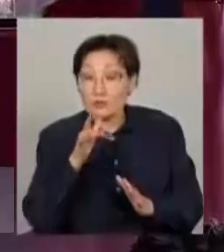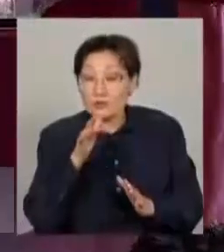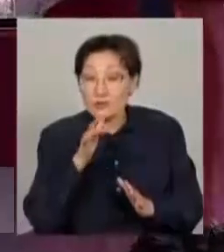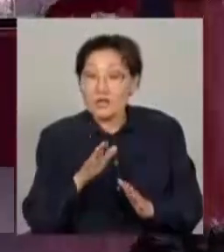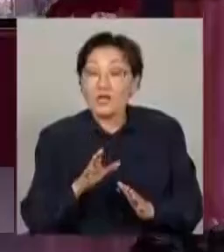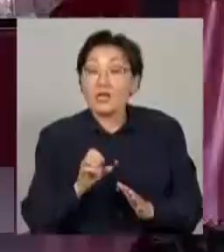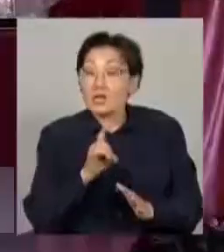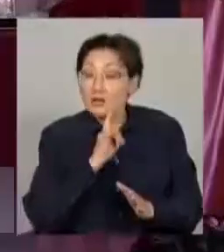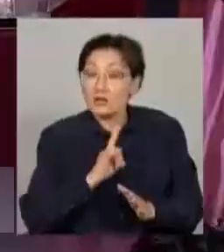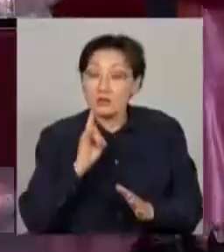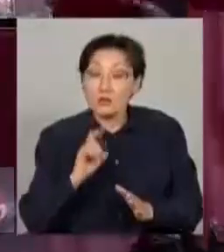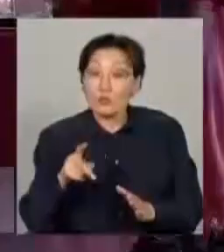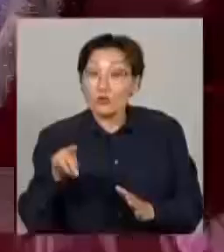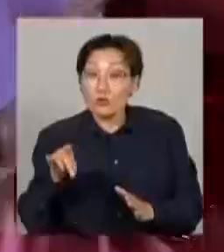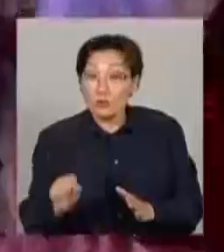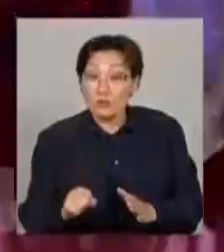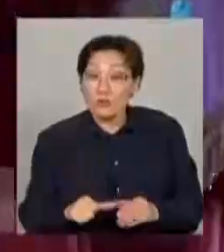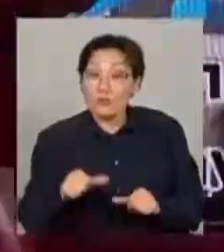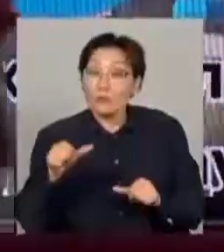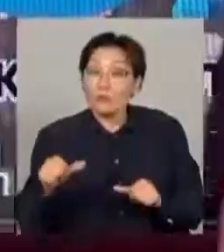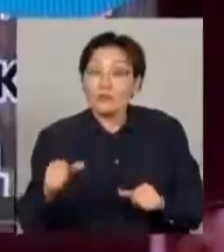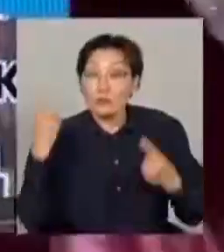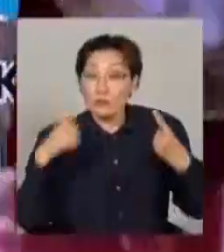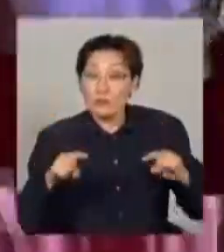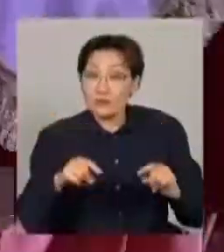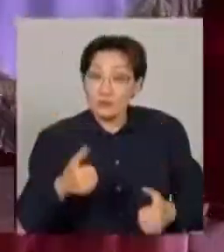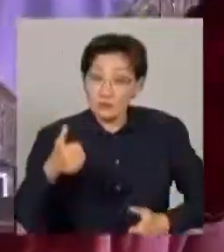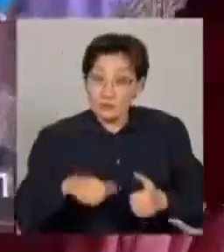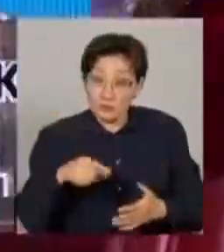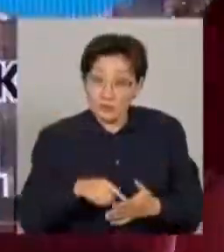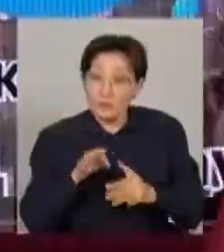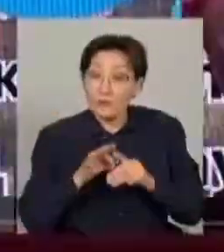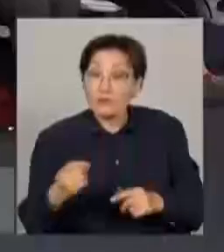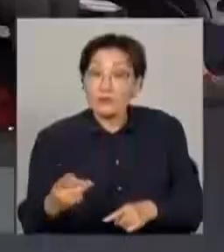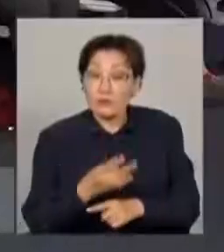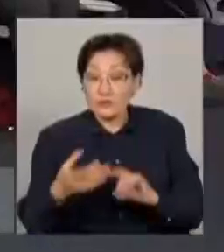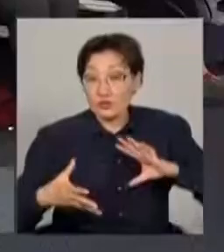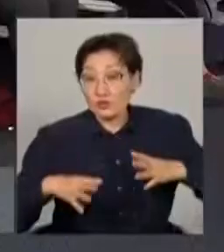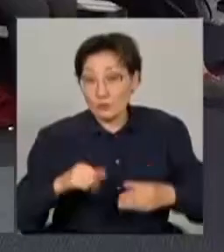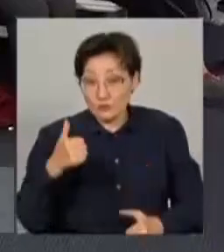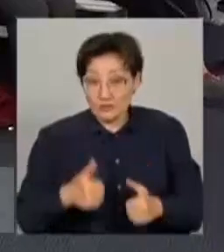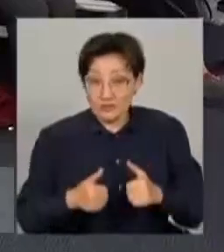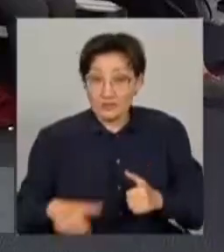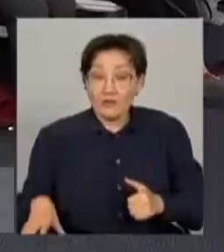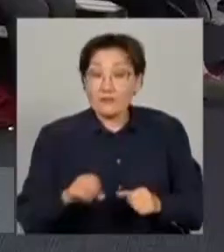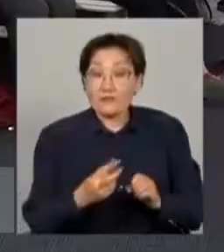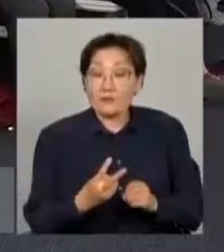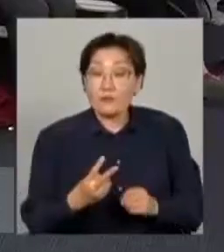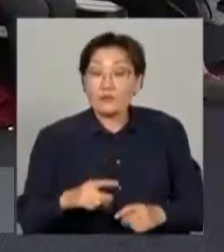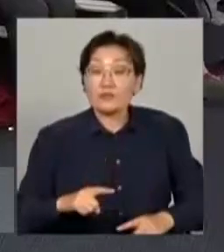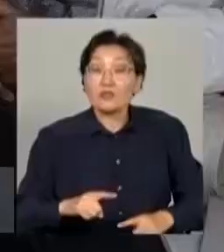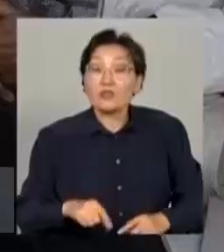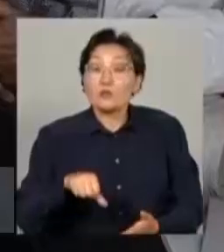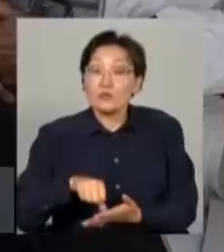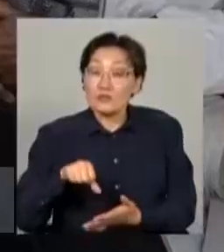Гульнару Кунанбаеву. Отметим, оригинальный творческий конкурс в городе проводится впервые. По итогам состязания все 12 финалисток